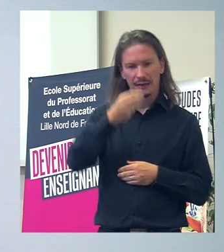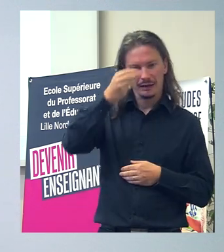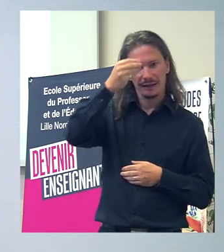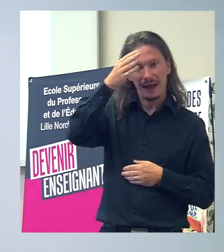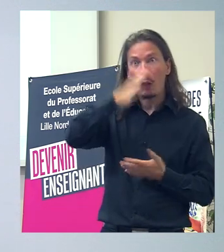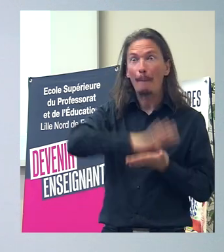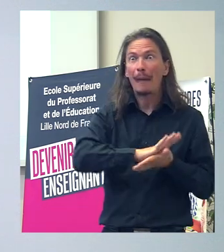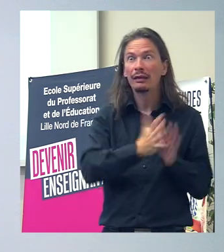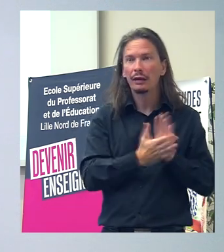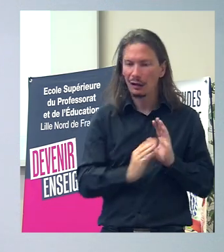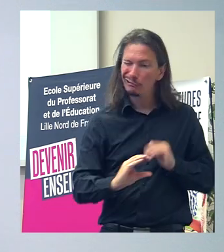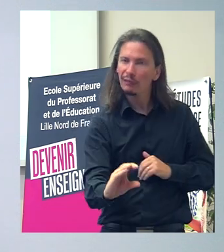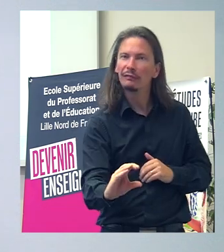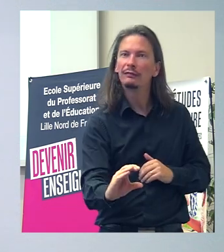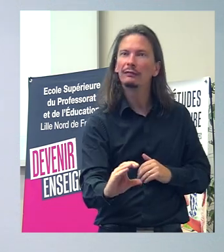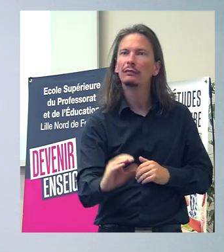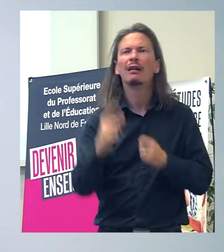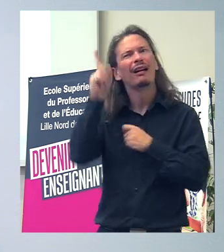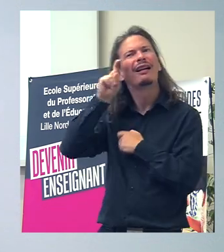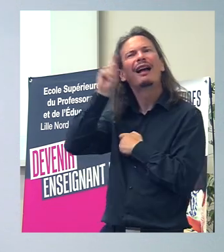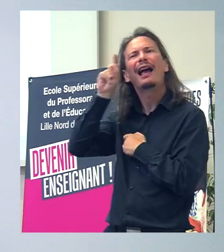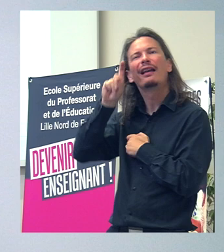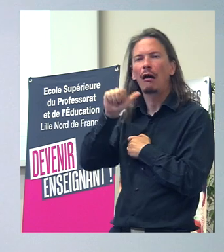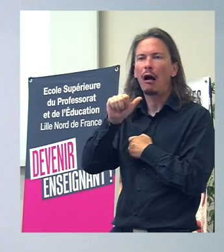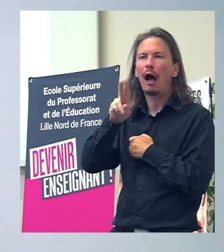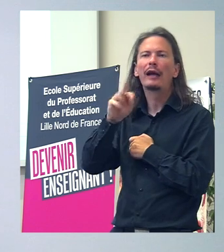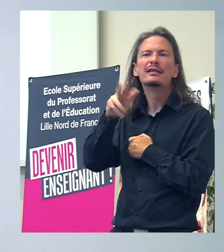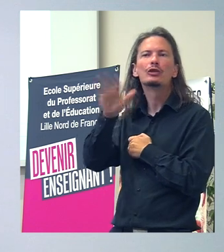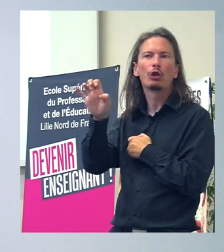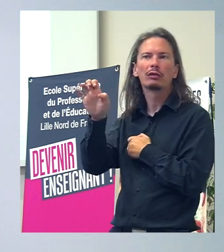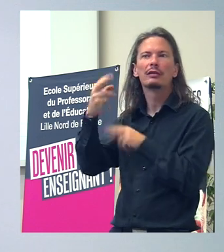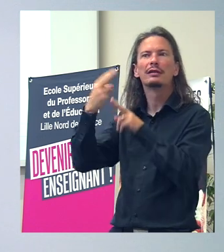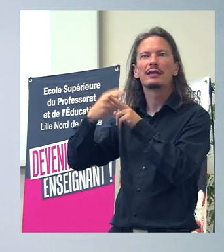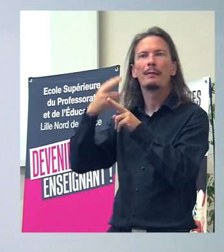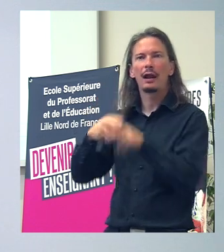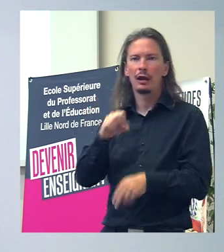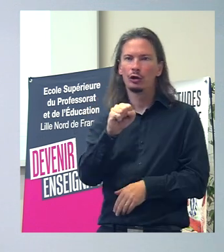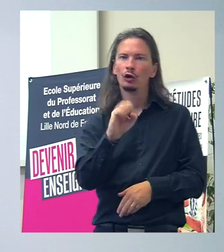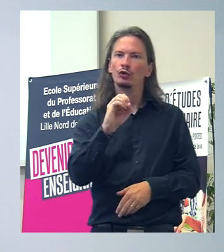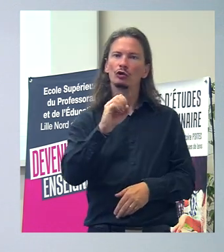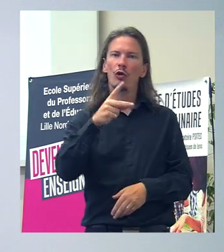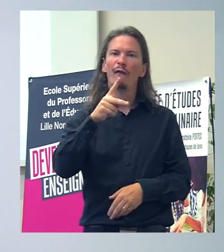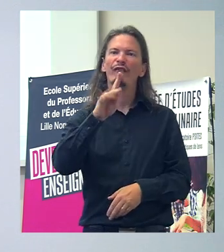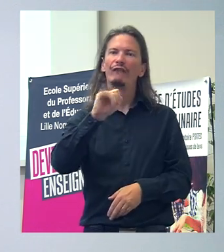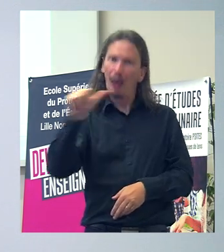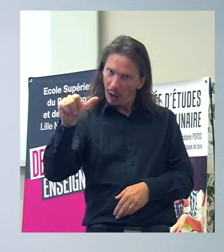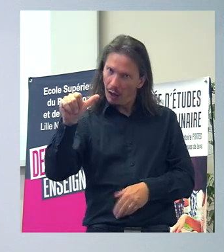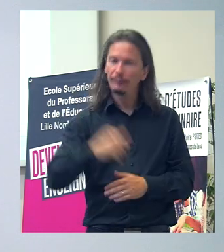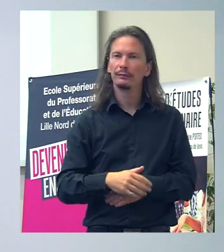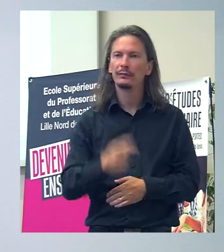savoir pratique, ce que les Grecs, Aristote en particulier, appelaient une sophia,